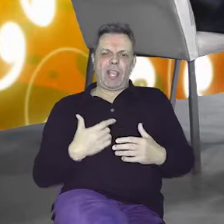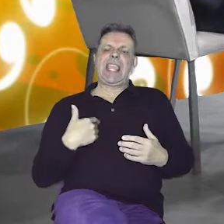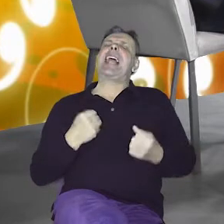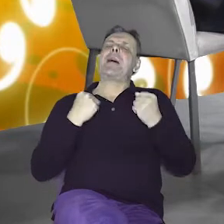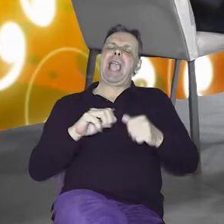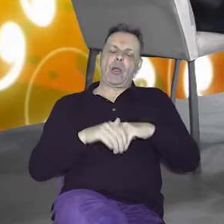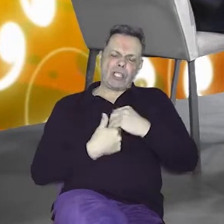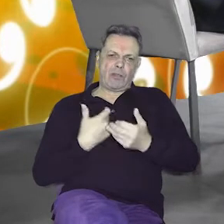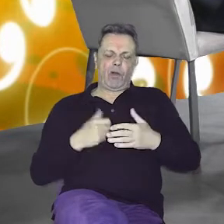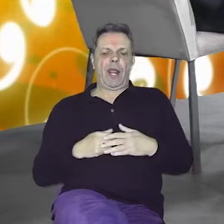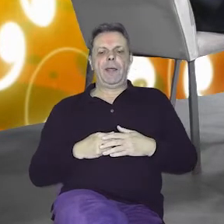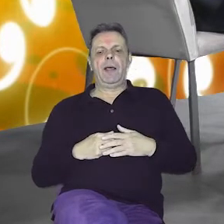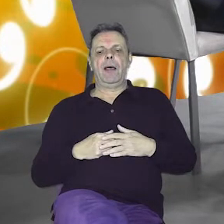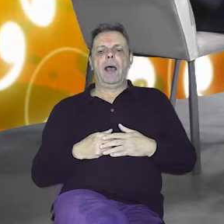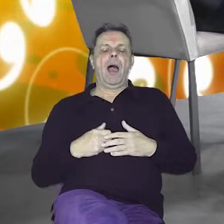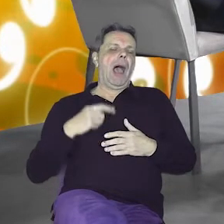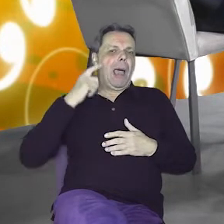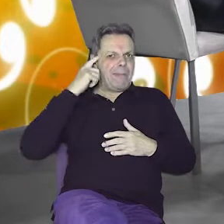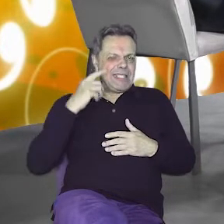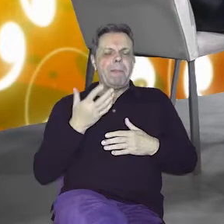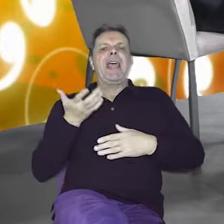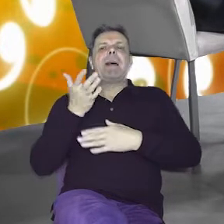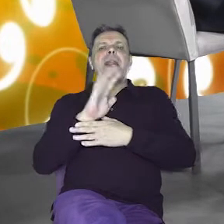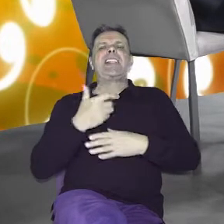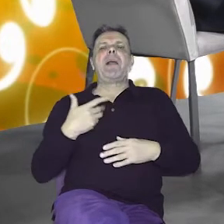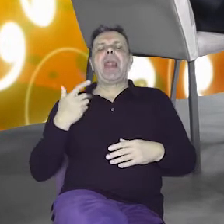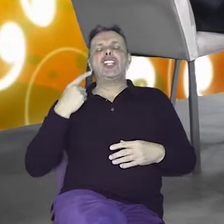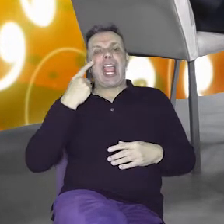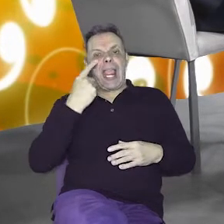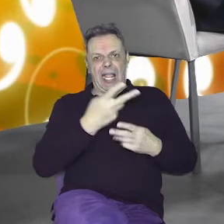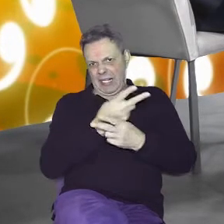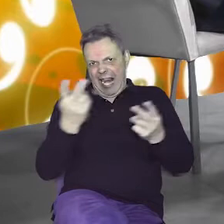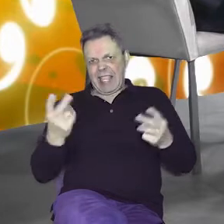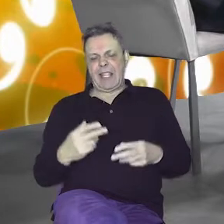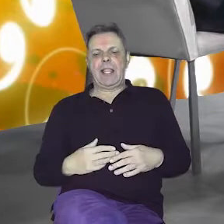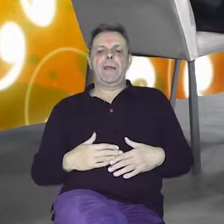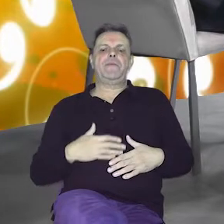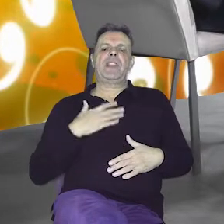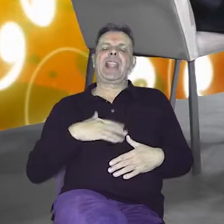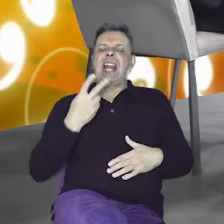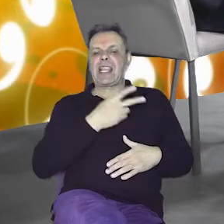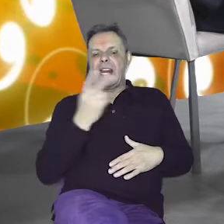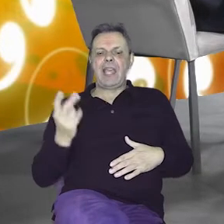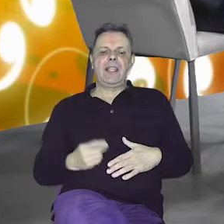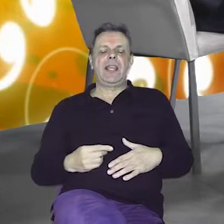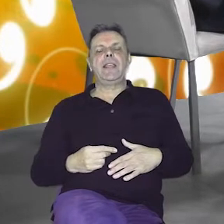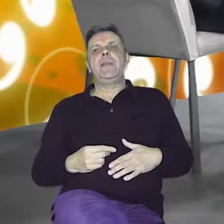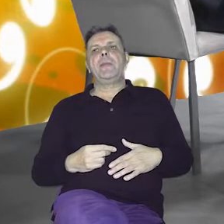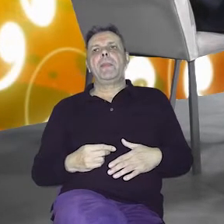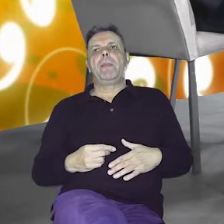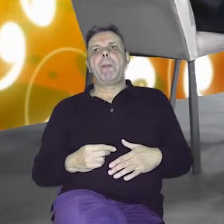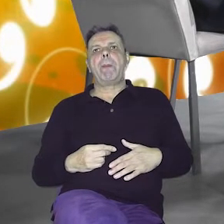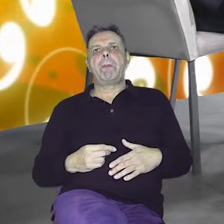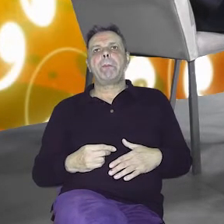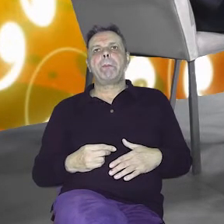gosti, gledatelji, jako zadovoljni, jer sam ja jako zadovoljna, a ja mislim da predstavljam naše gledatelje.